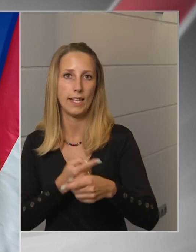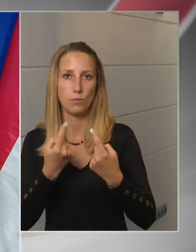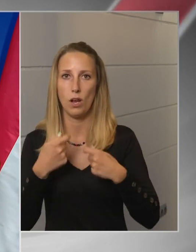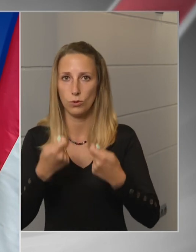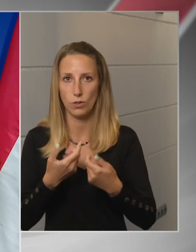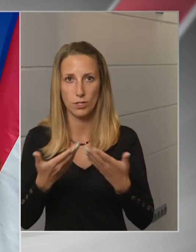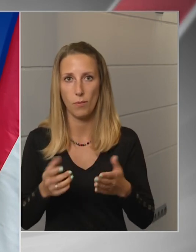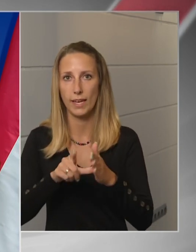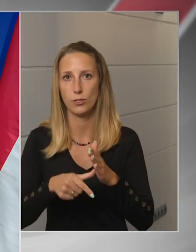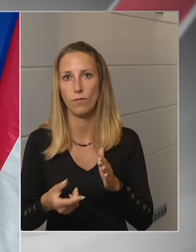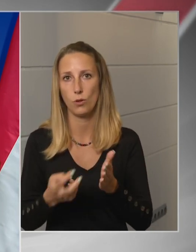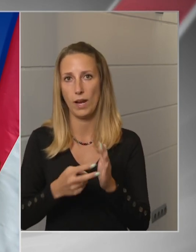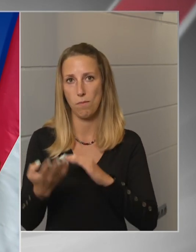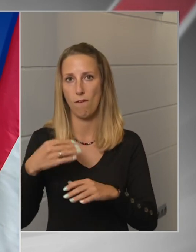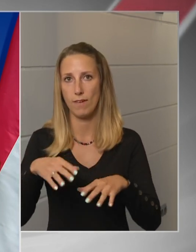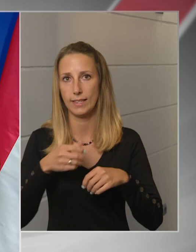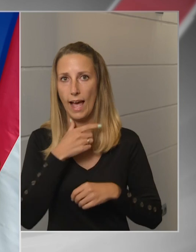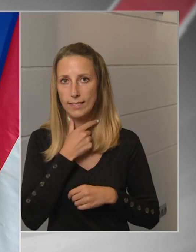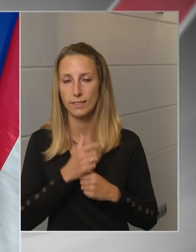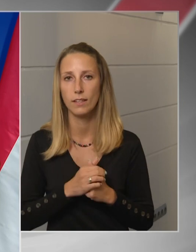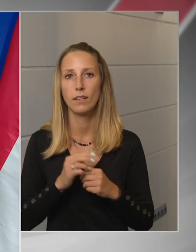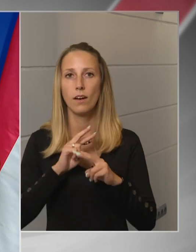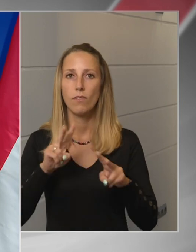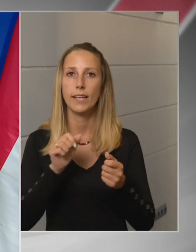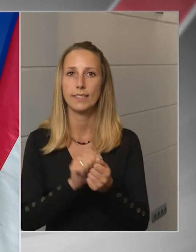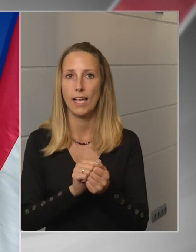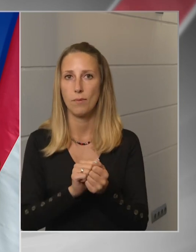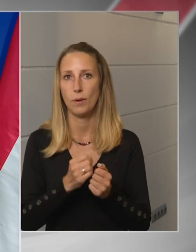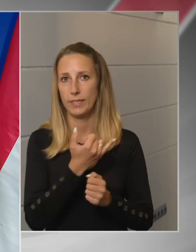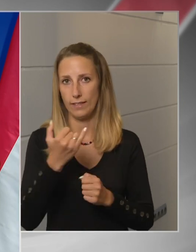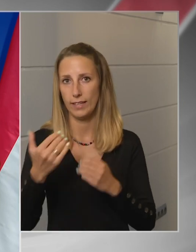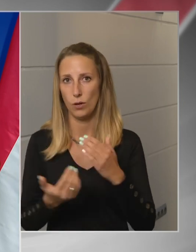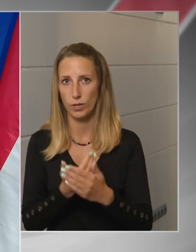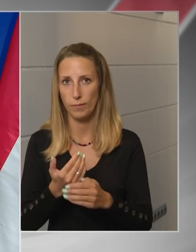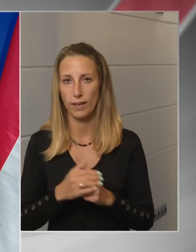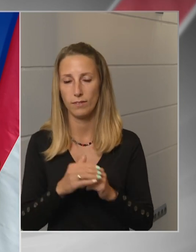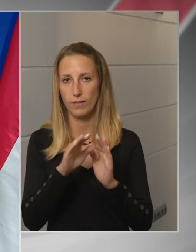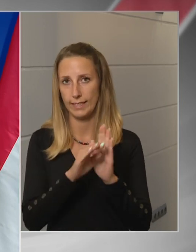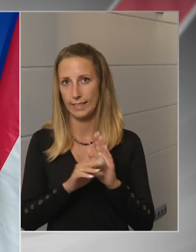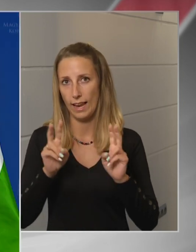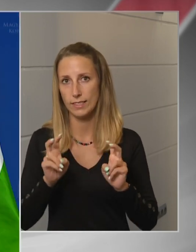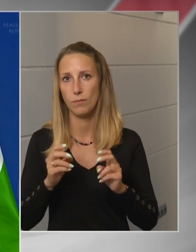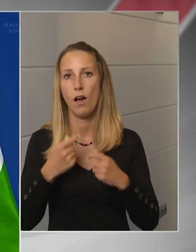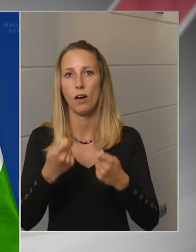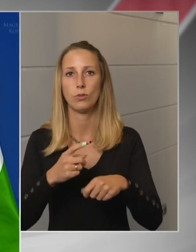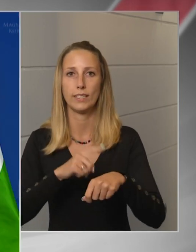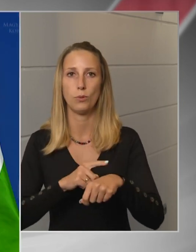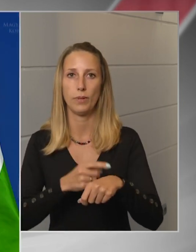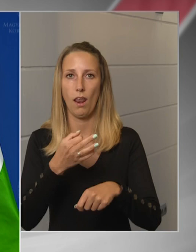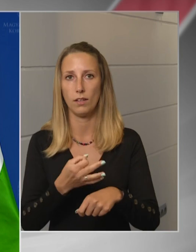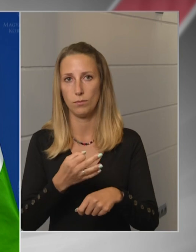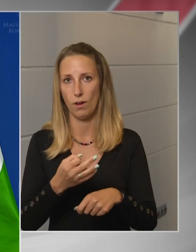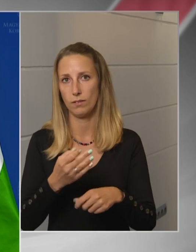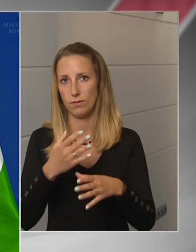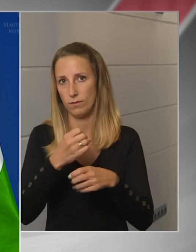később meg korábban vett gázt, van egy számlaképet, amit a jót, amikor évente újít meg. Feltételezem, hogy egy adott időpillanatban fennálló árat